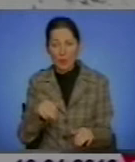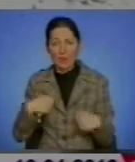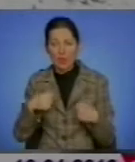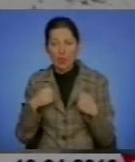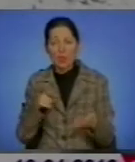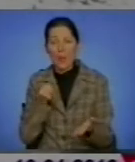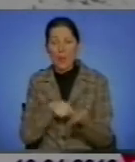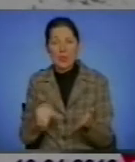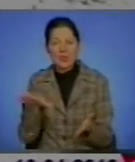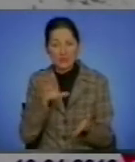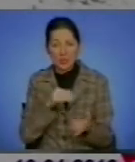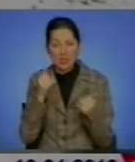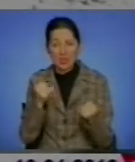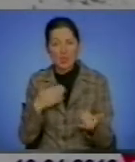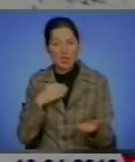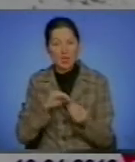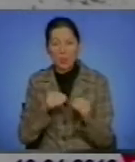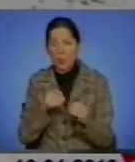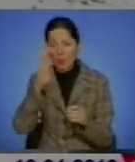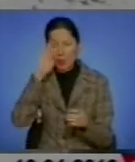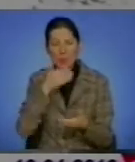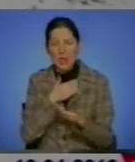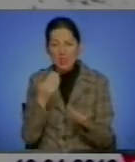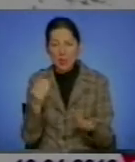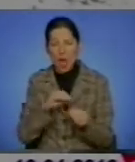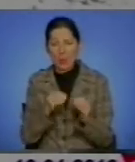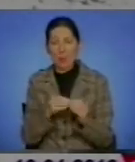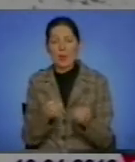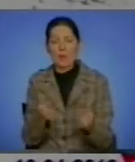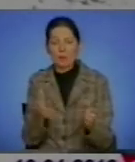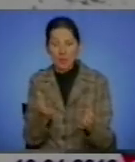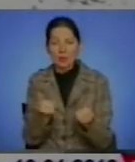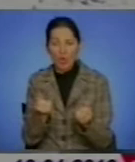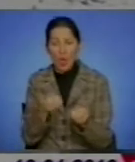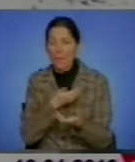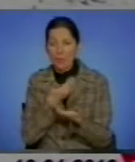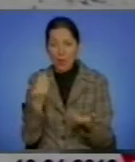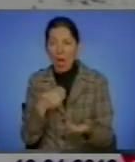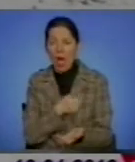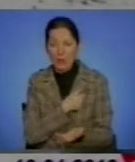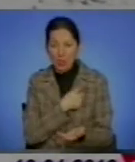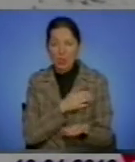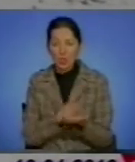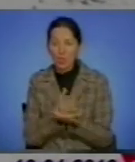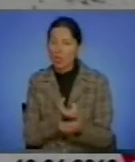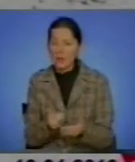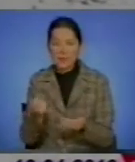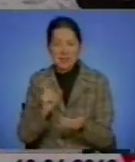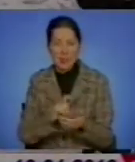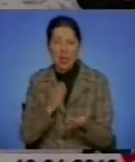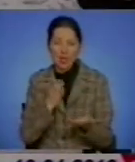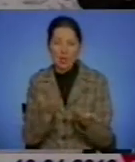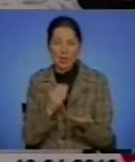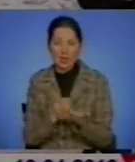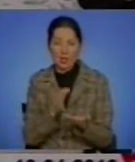всі. Зараз в нас проблем з хлопцями немає, проблем з набором немає. Бажаючих служити забагато, навіть скажемо так, як є.